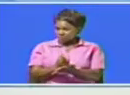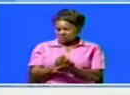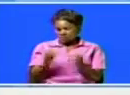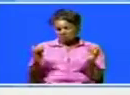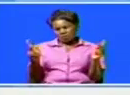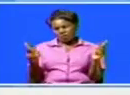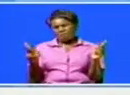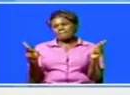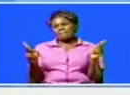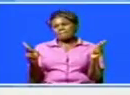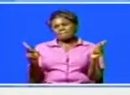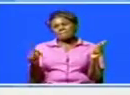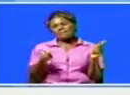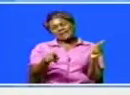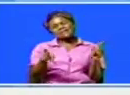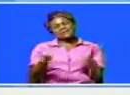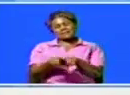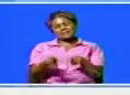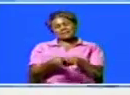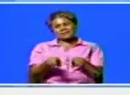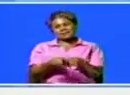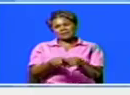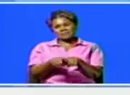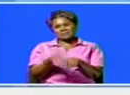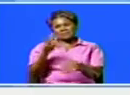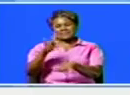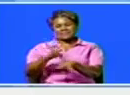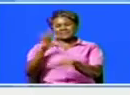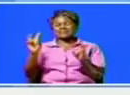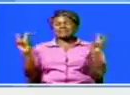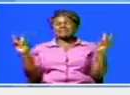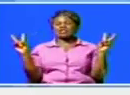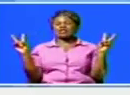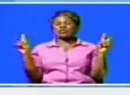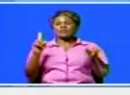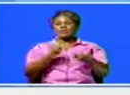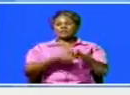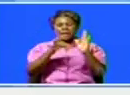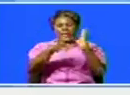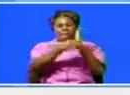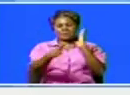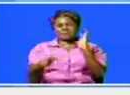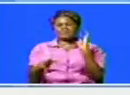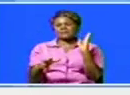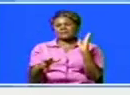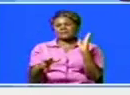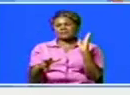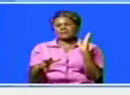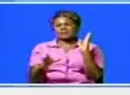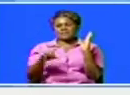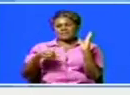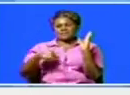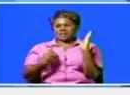Okay, hiyo pia ni swala nyeti kwenye umaarufu. But